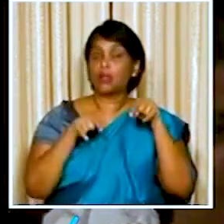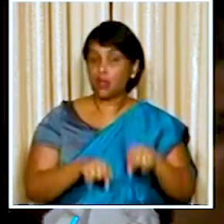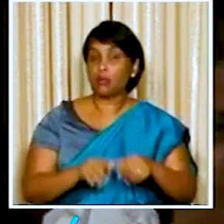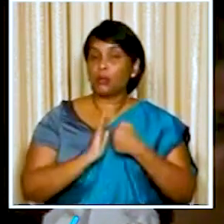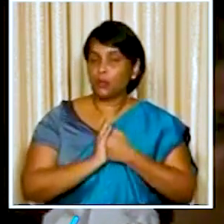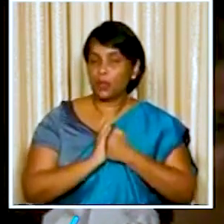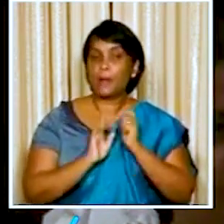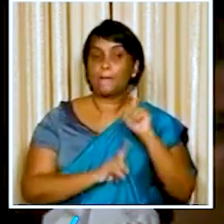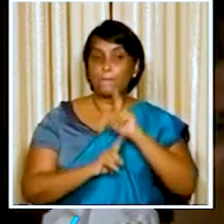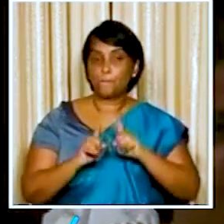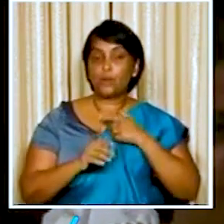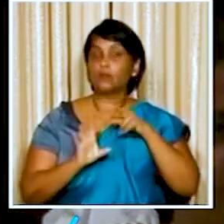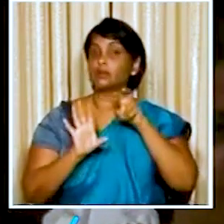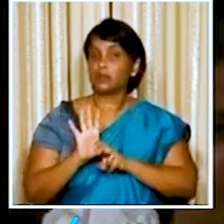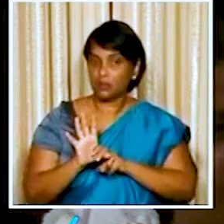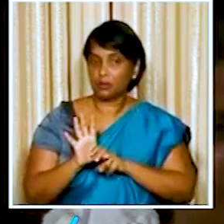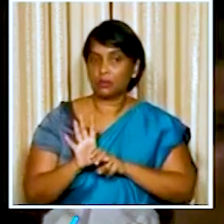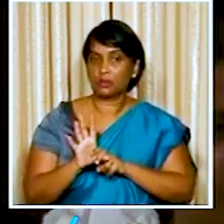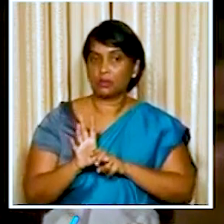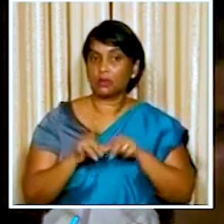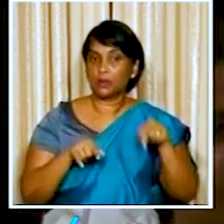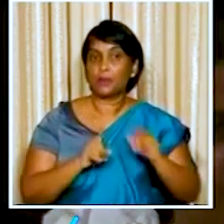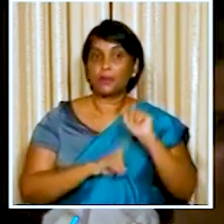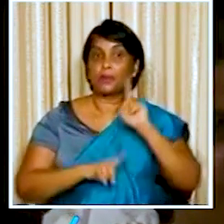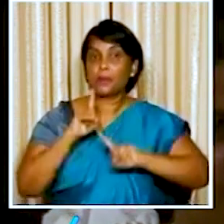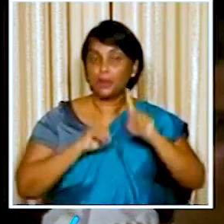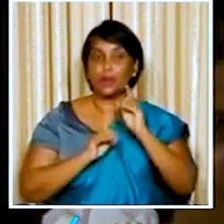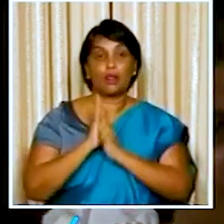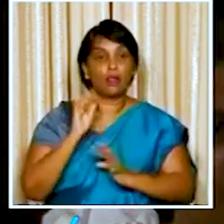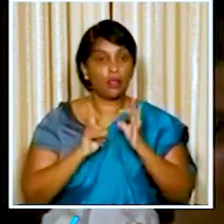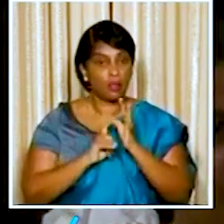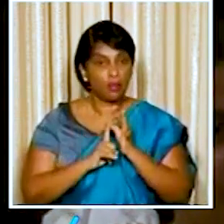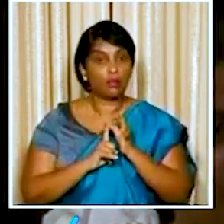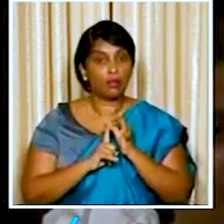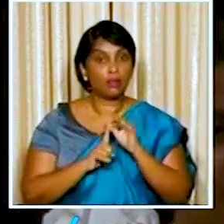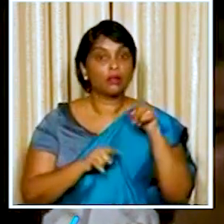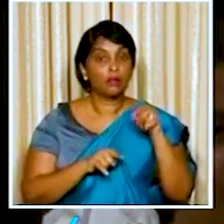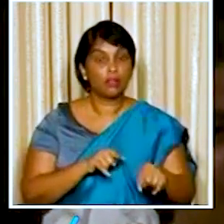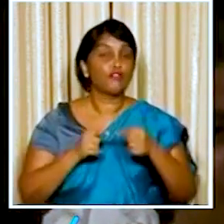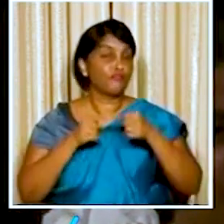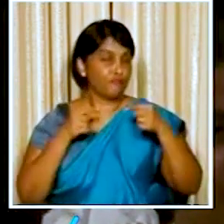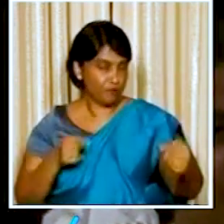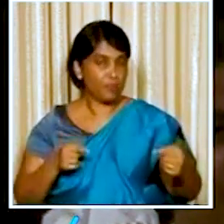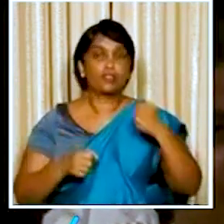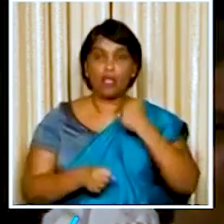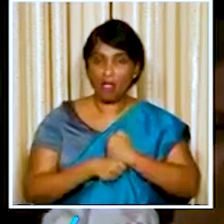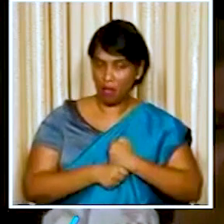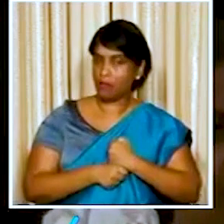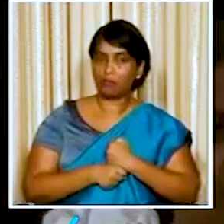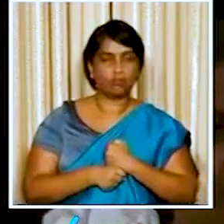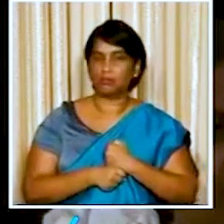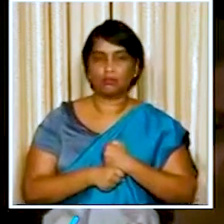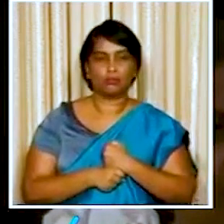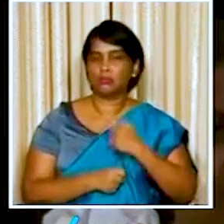උත්තරීතර පාර්ලිමේන්තුවේ වාඩි වෙලා ඉන්න මේ පාර්ලිමේන්තු මන්ත්‍රීවරු මේක විපක්ෂයේද මේක ආණ්ඩු පක්ෂයේද කියන